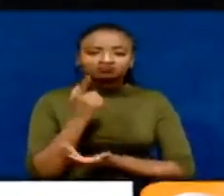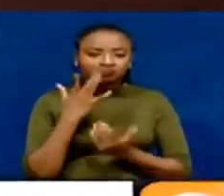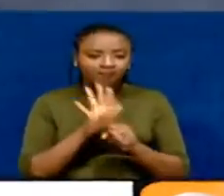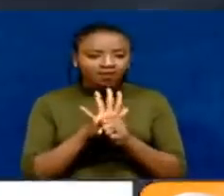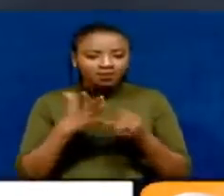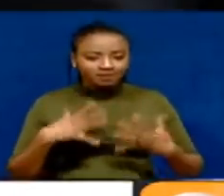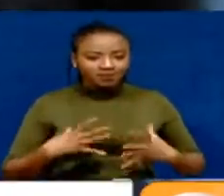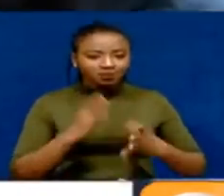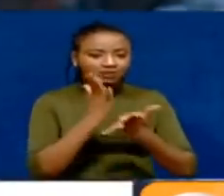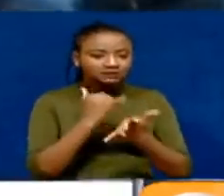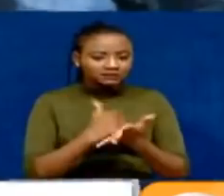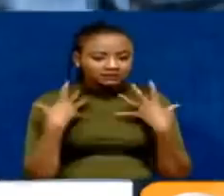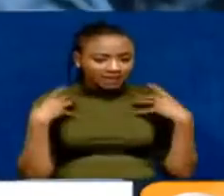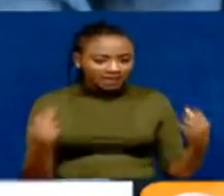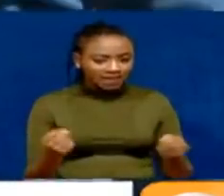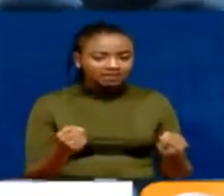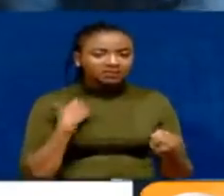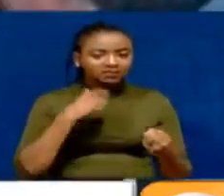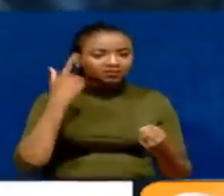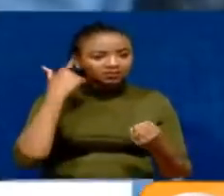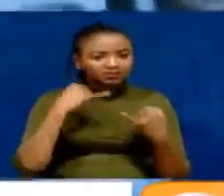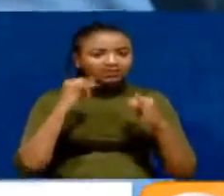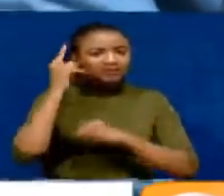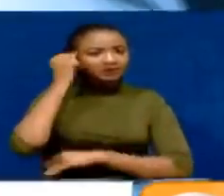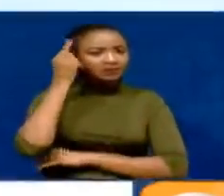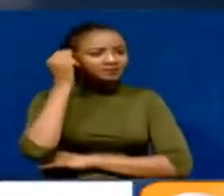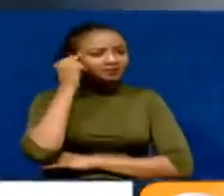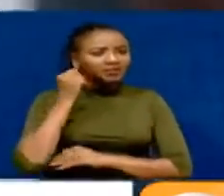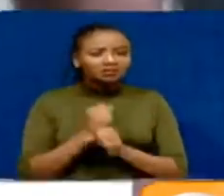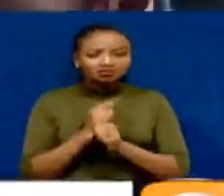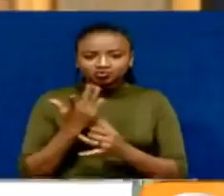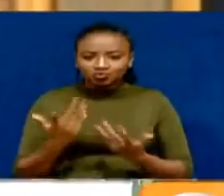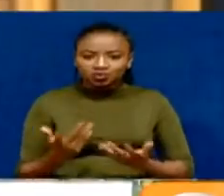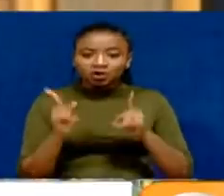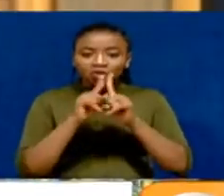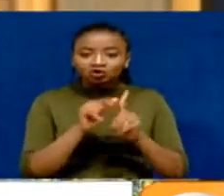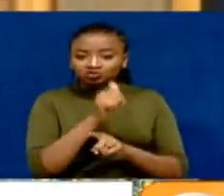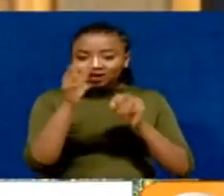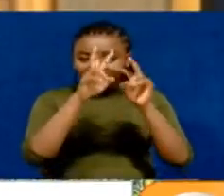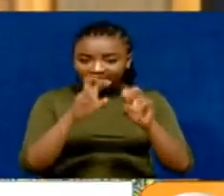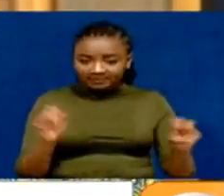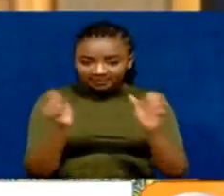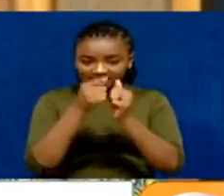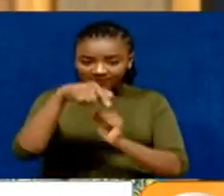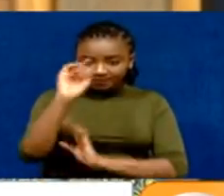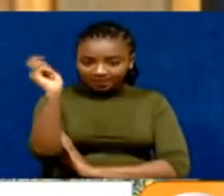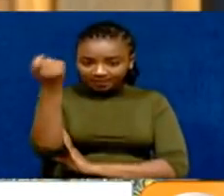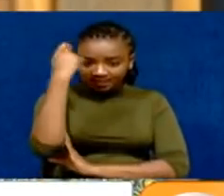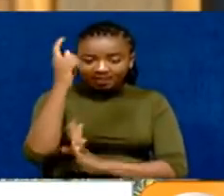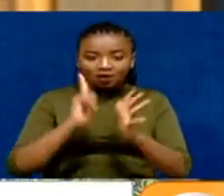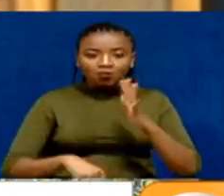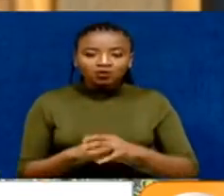wadau katika sekta ya afya kukuna vichwa vyao tena. Survey ambayo ilifanywa Kenya ni